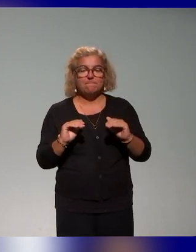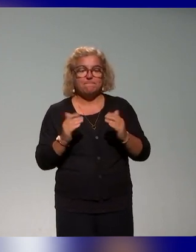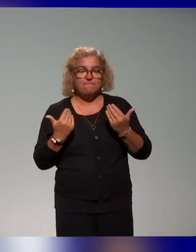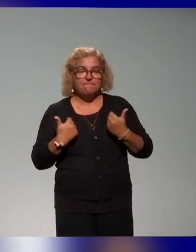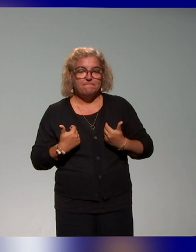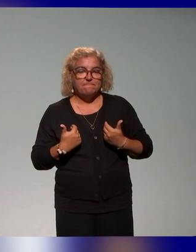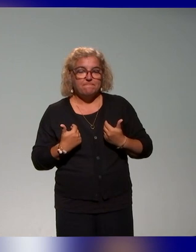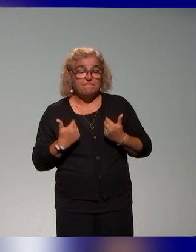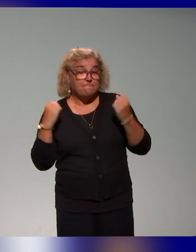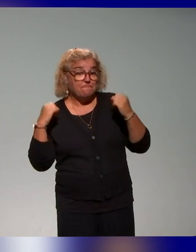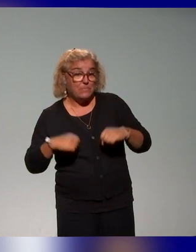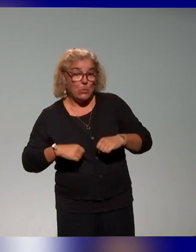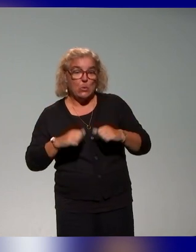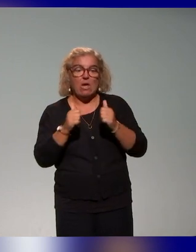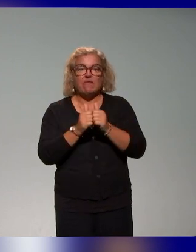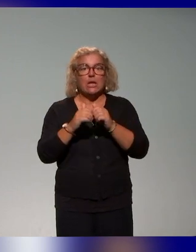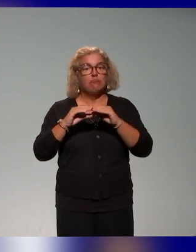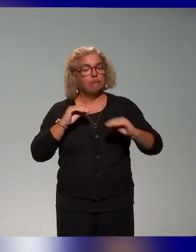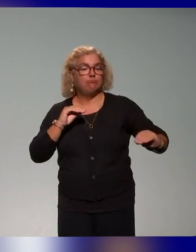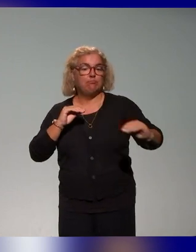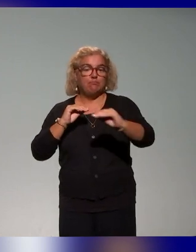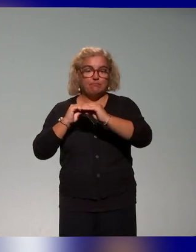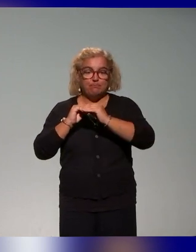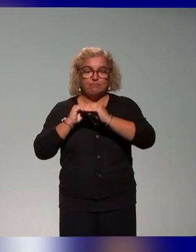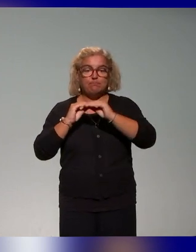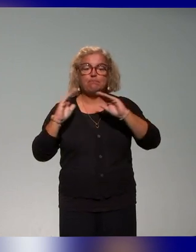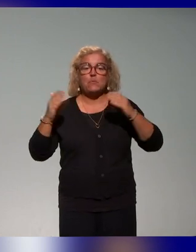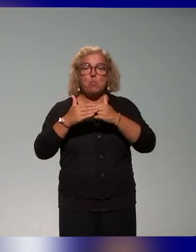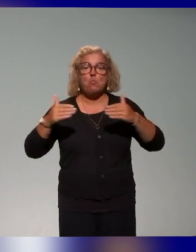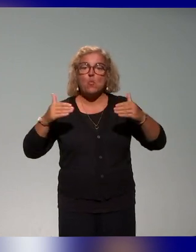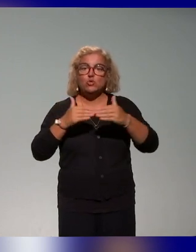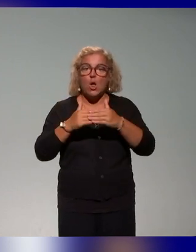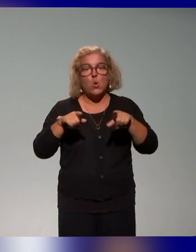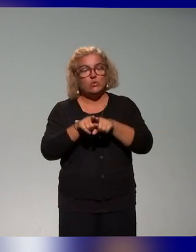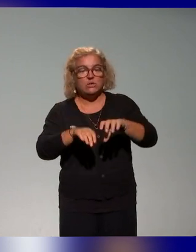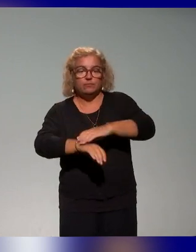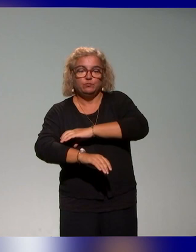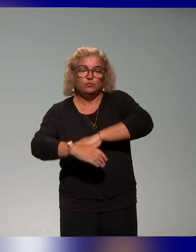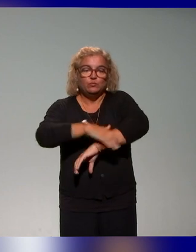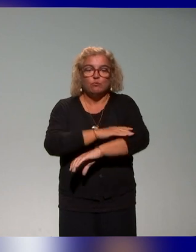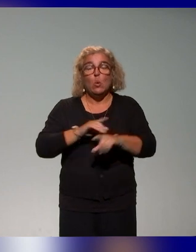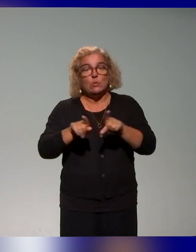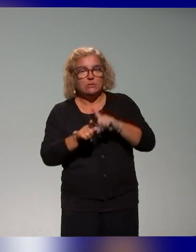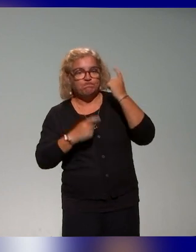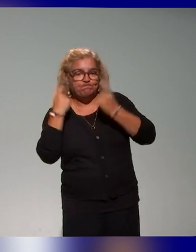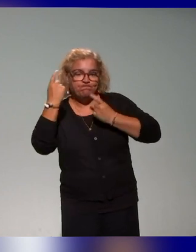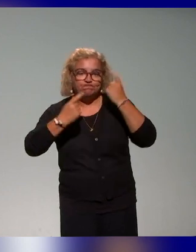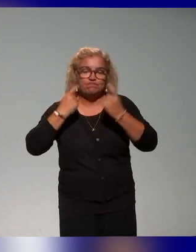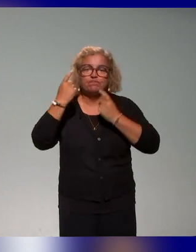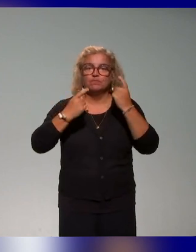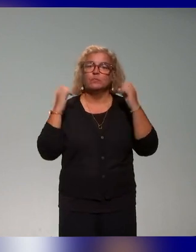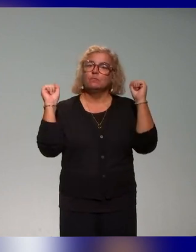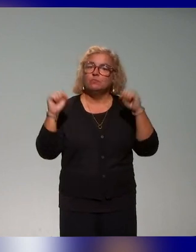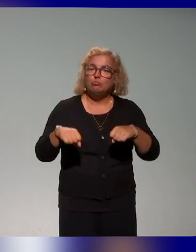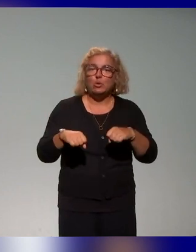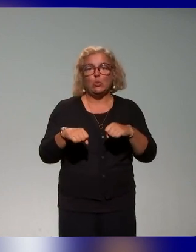peut, avec une plateforme Moodle, et un peu d'huile de coude et pas mal de réflexion, très facilement,